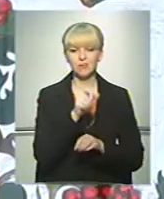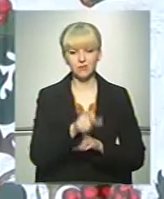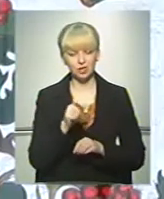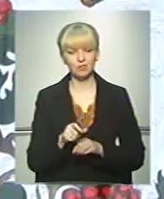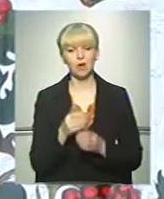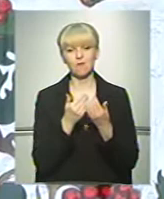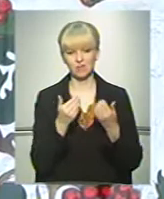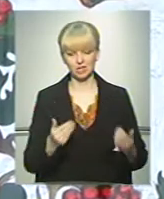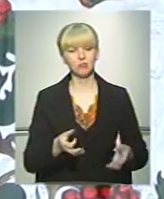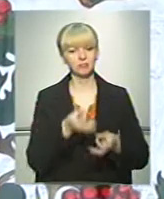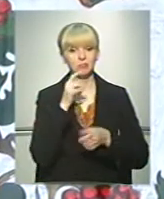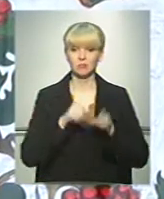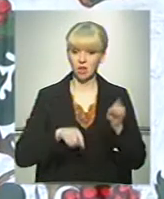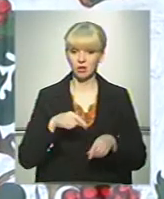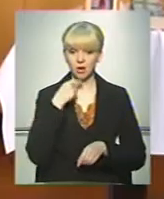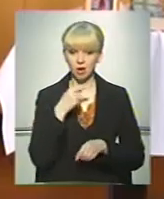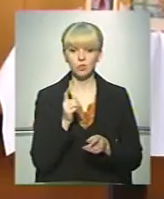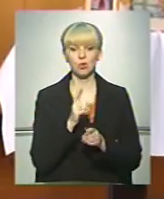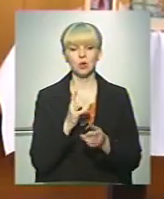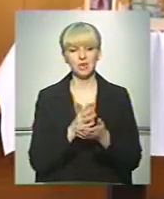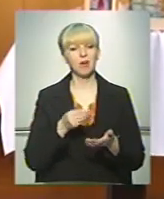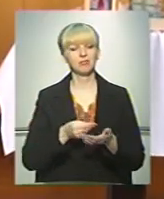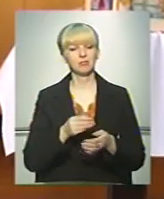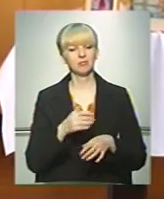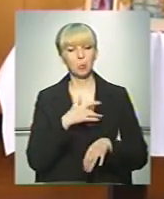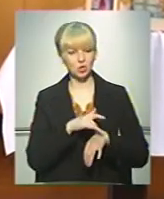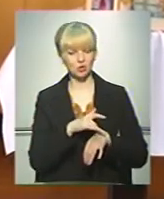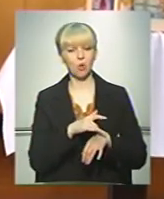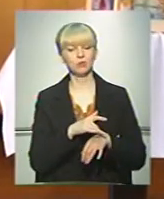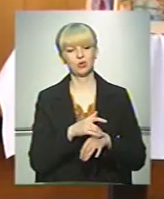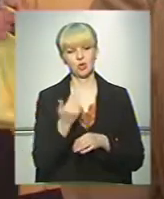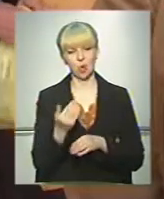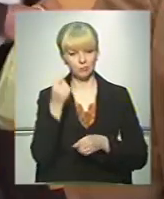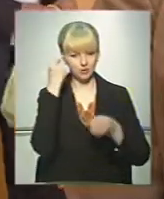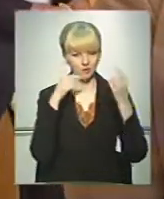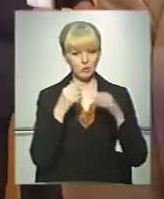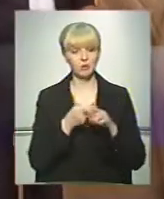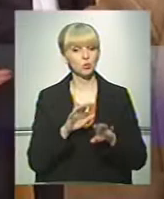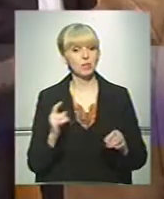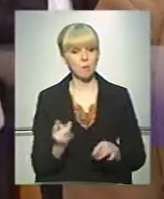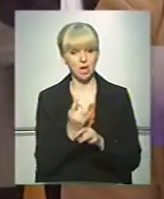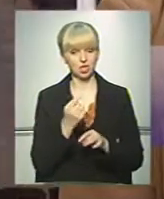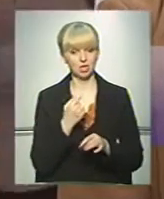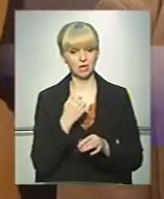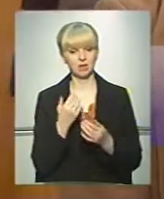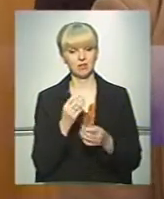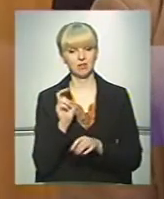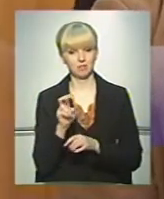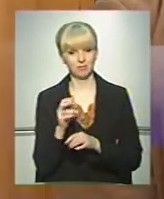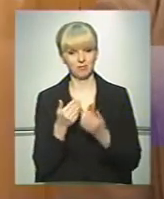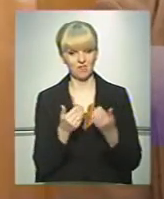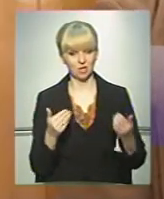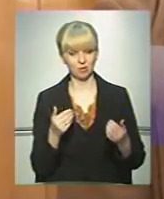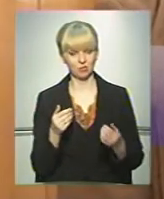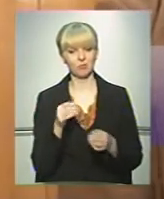виставки сподобалися. Деякі кажуть, що є поціновувачами його творчості. Це вже не на першу виставку. Я ходжу до Михайла